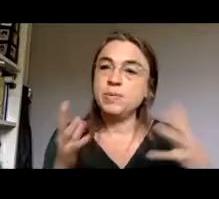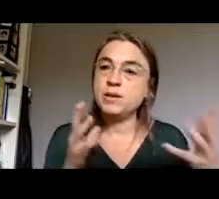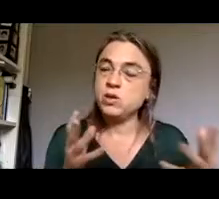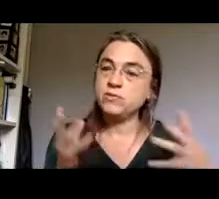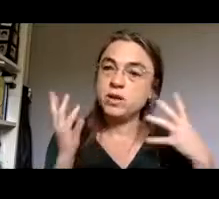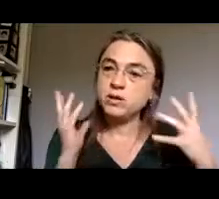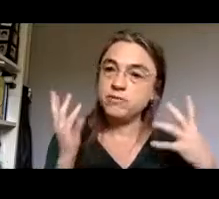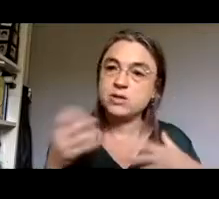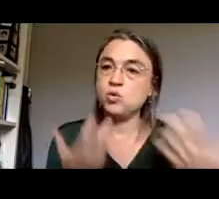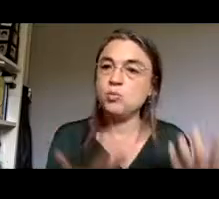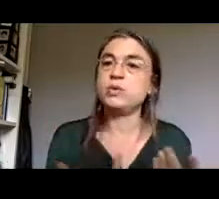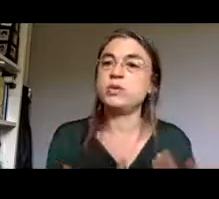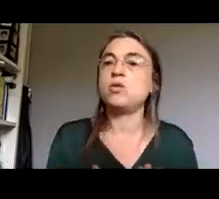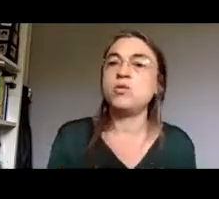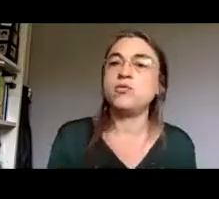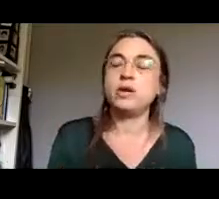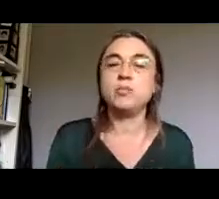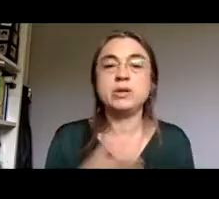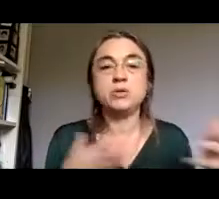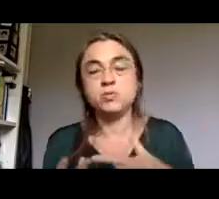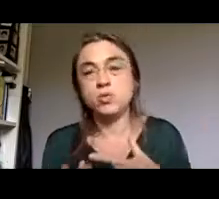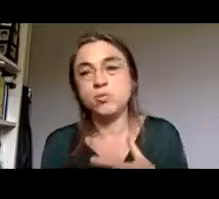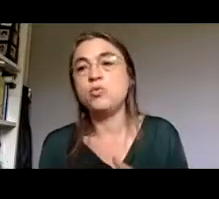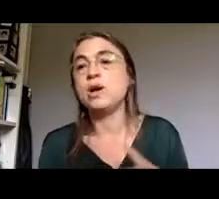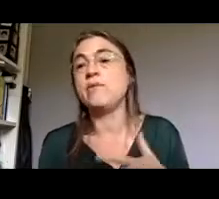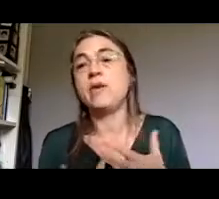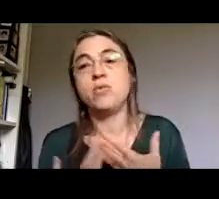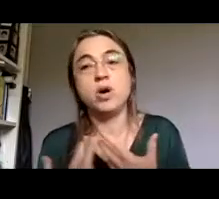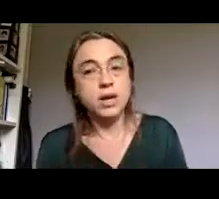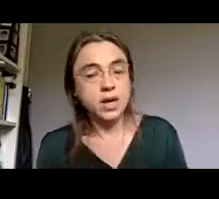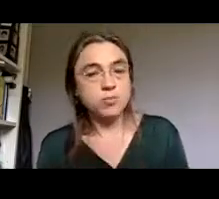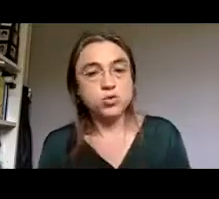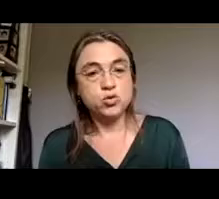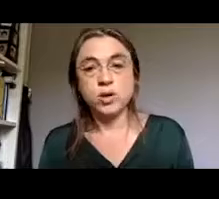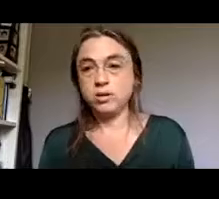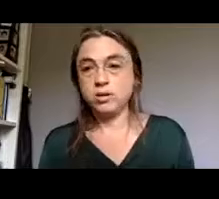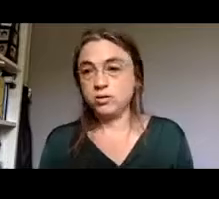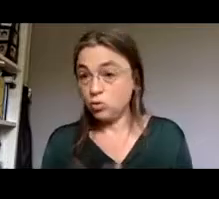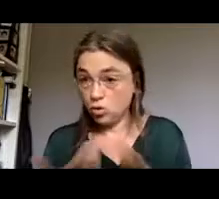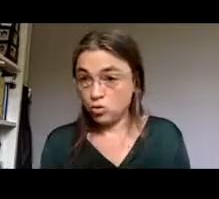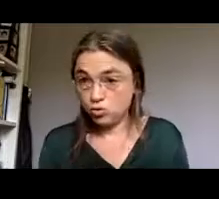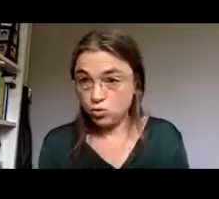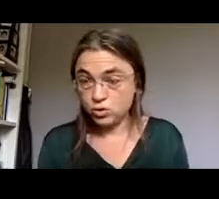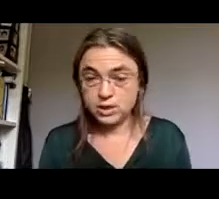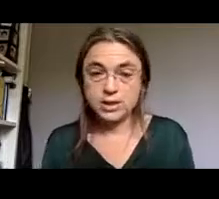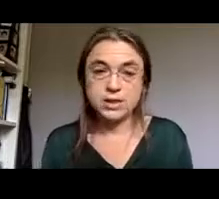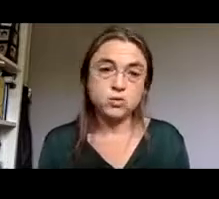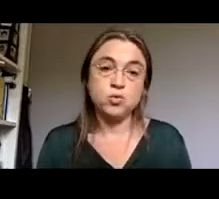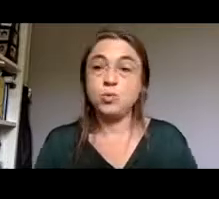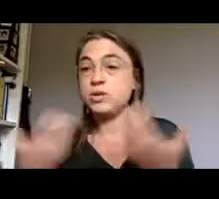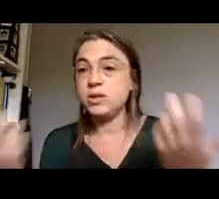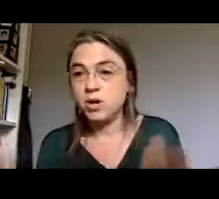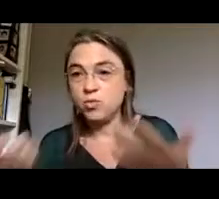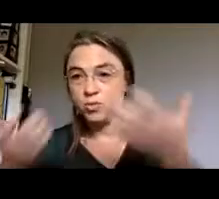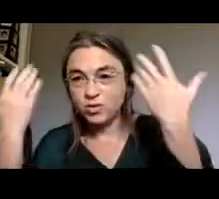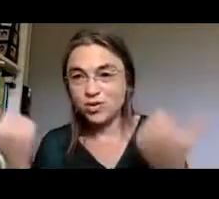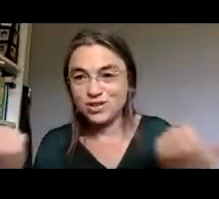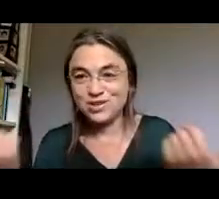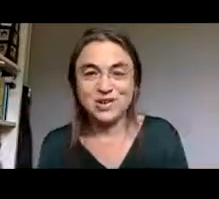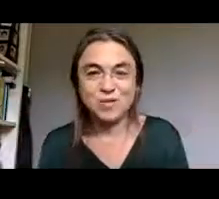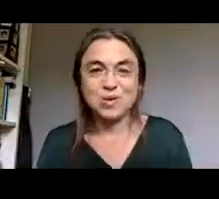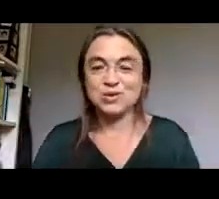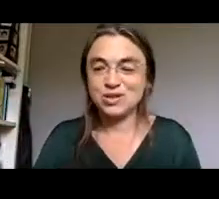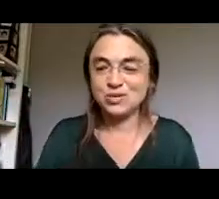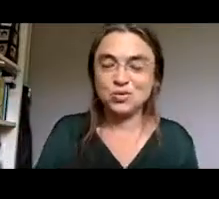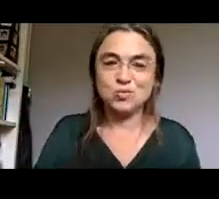la personne va se comporter comme non-voyant, puis d'autres moments où elle va avoir besoin d'autres ressources et se comporter comme dans